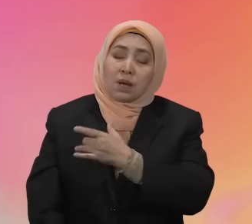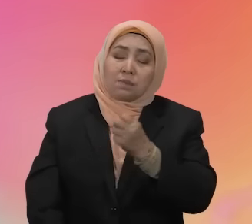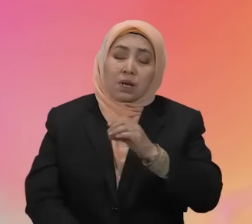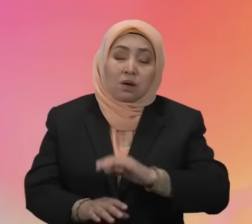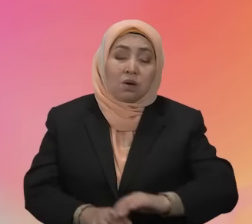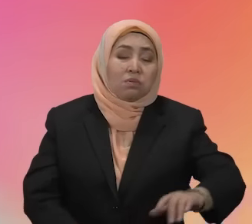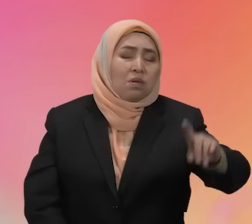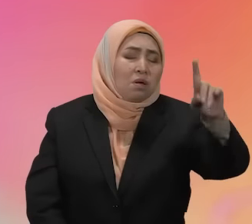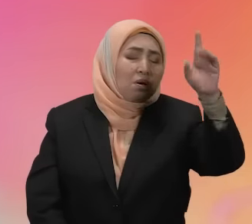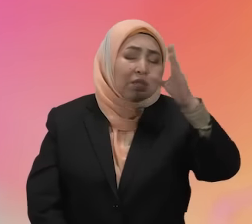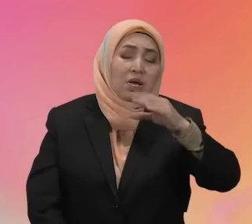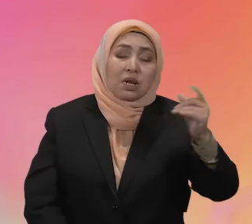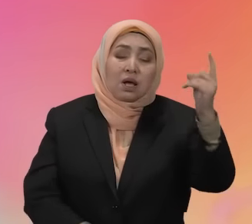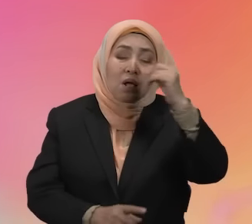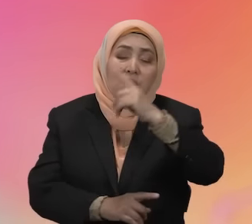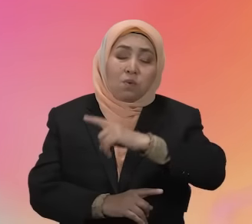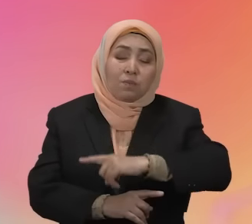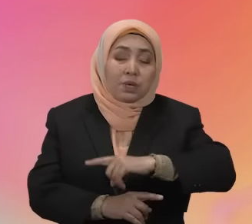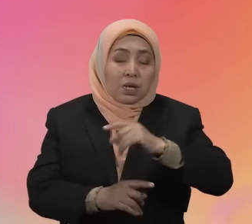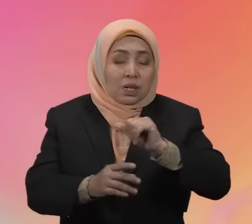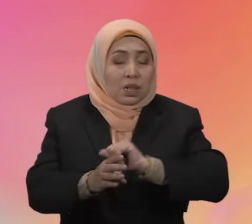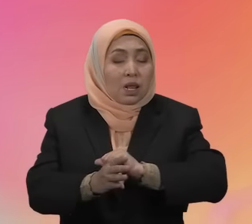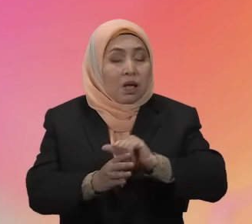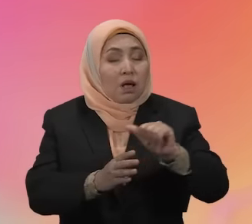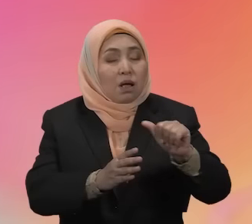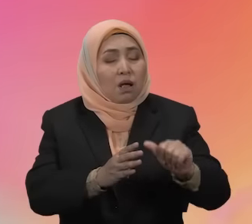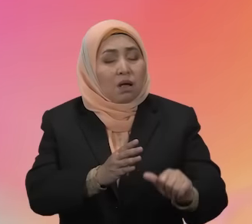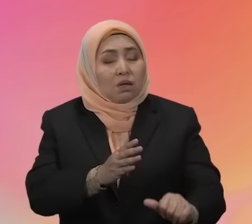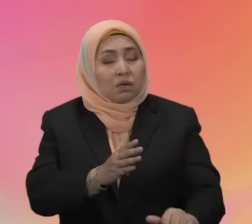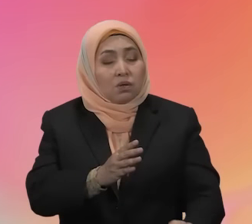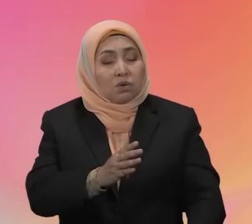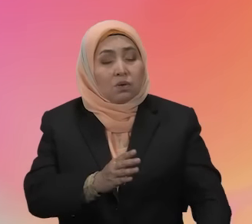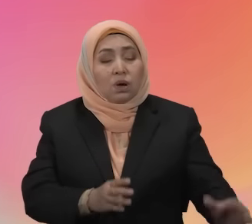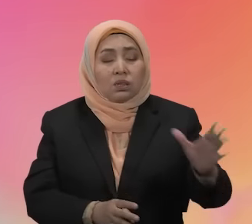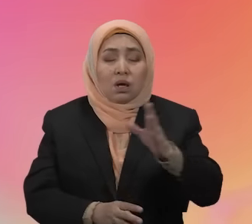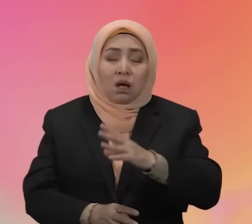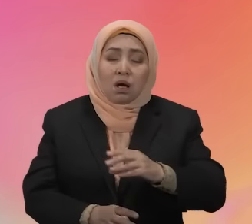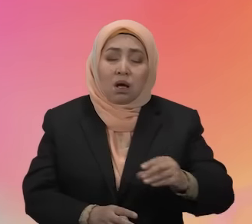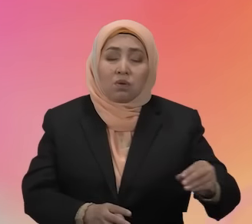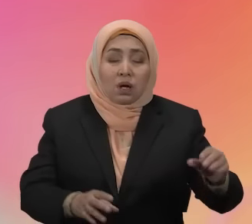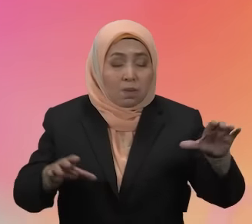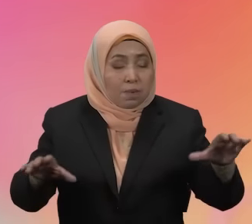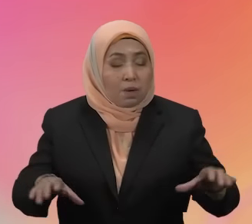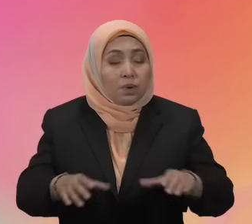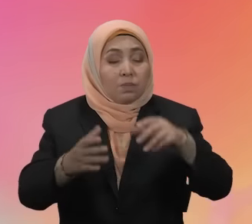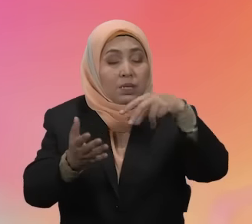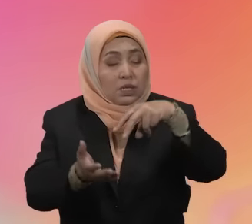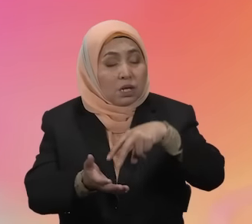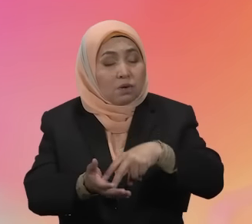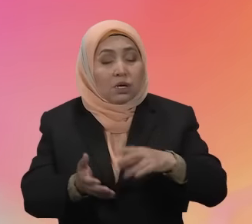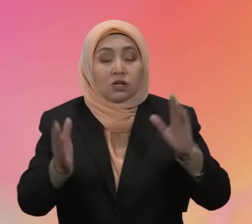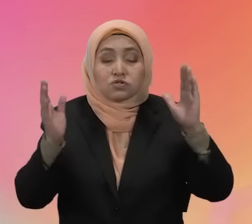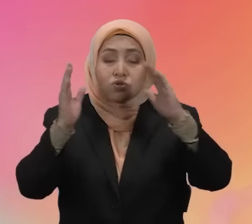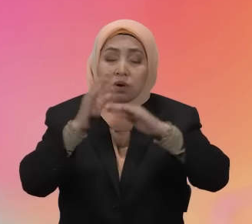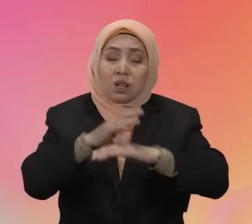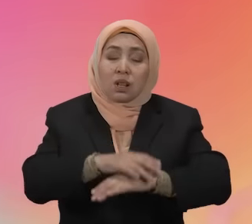آمن بالله واليوم الآخر وأقام